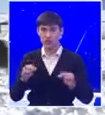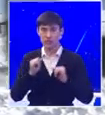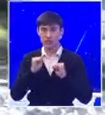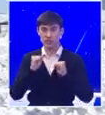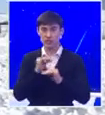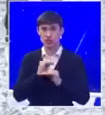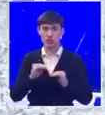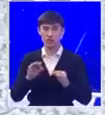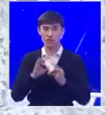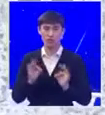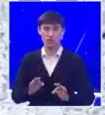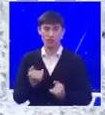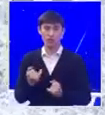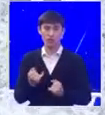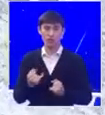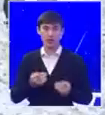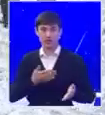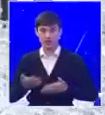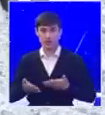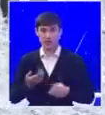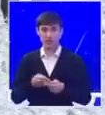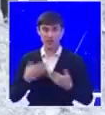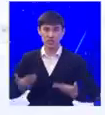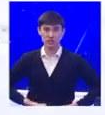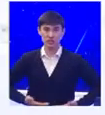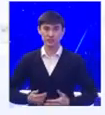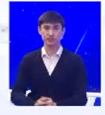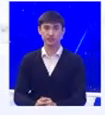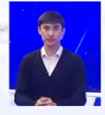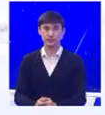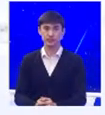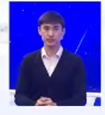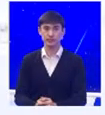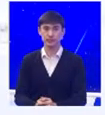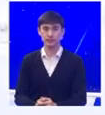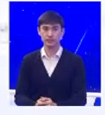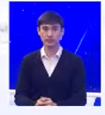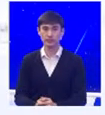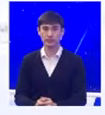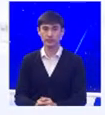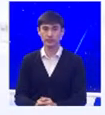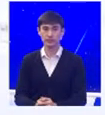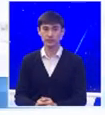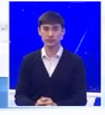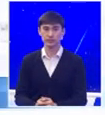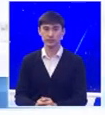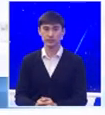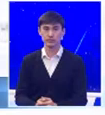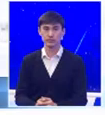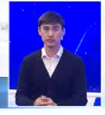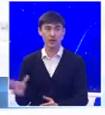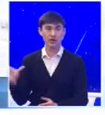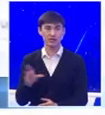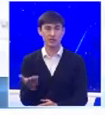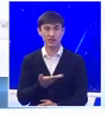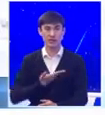подтверждая личным примером движение это жизнь удар сама вломилась давала ноги вся наша